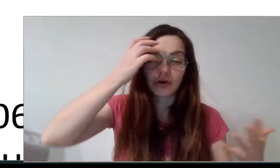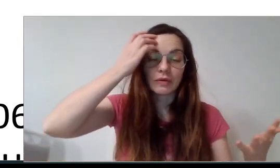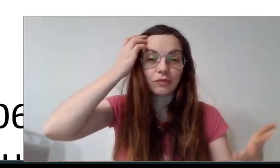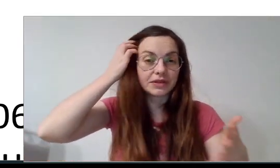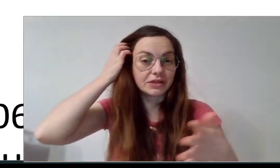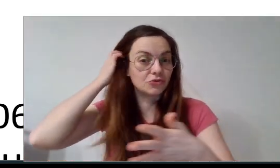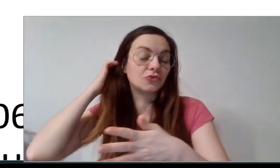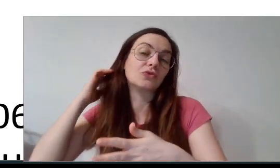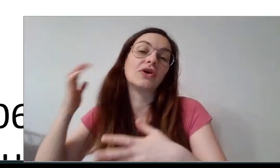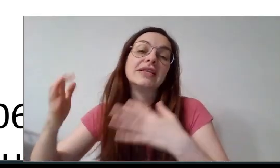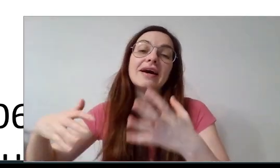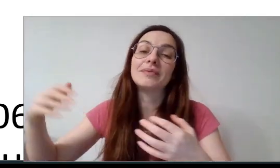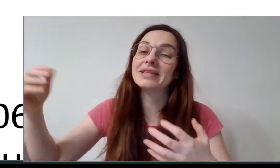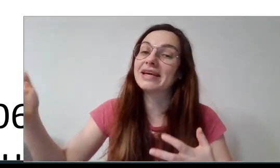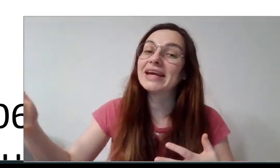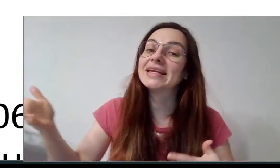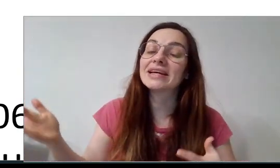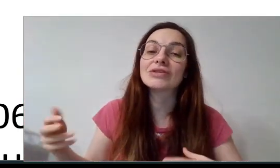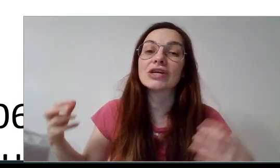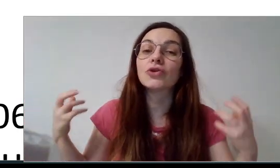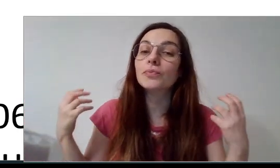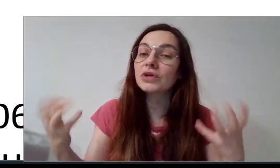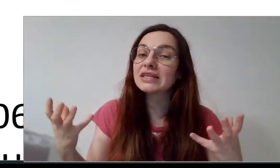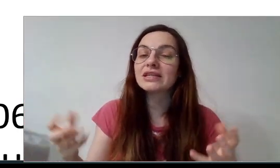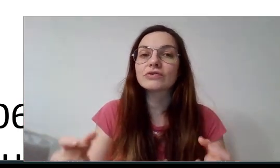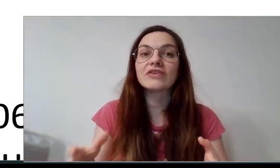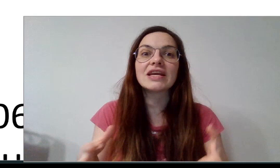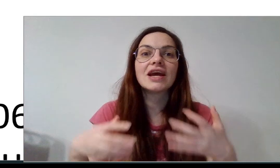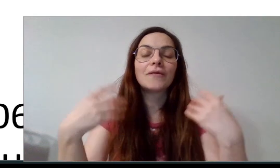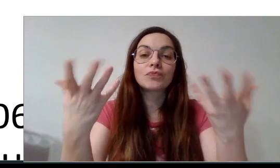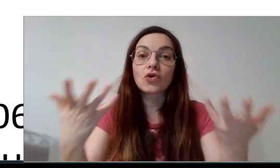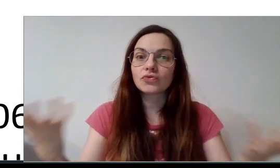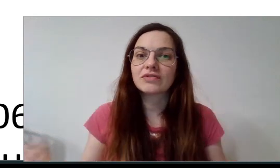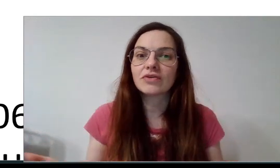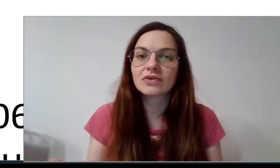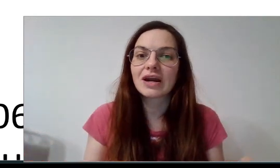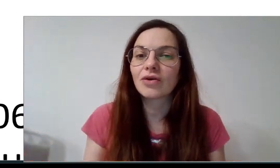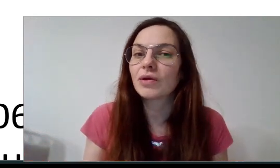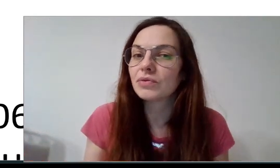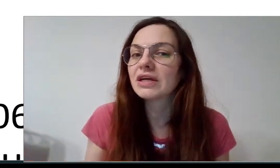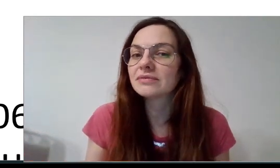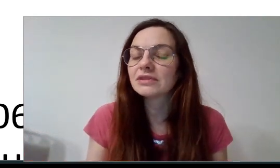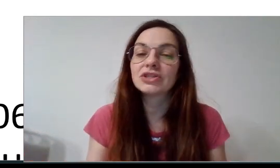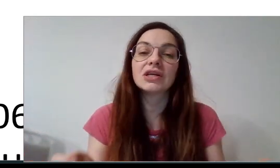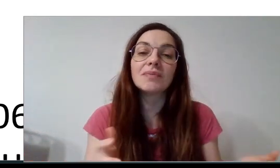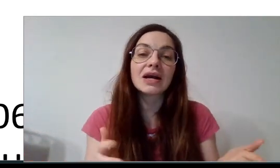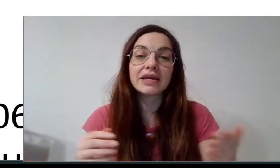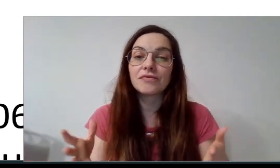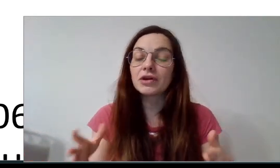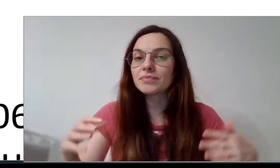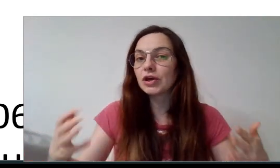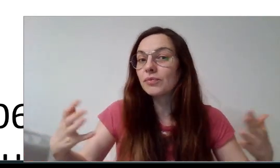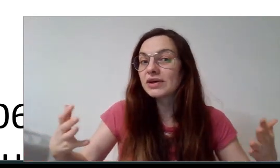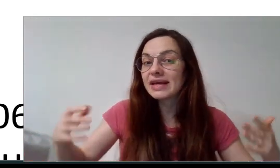essen, wohin möchtest du heute Abend gehen i tako dalje, to möchten je u stvari konjunktiv ovog glagola mögen. Znači ich mag,